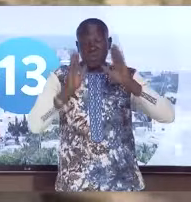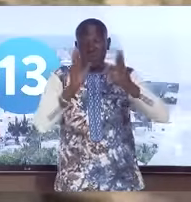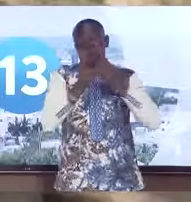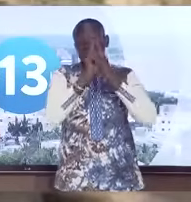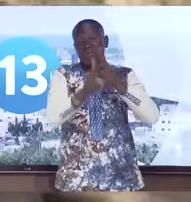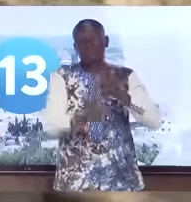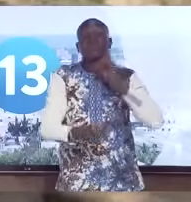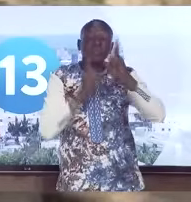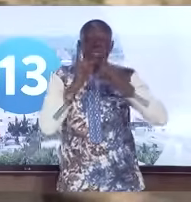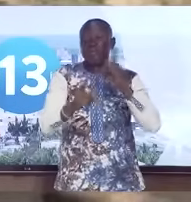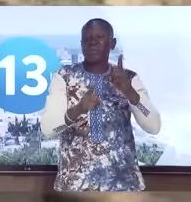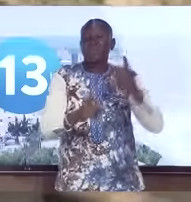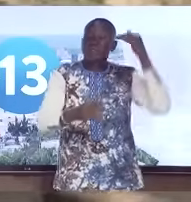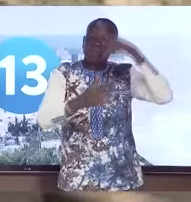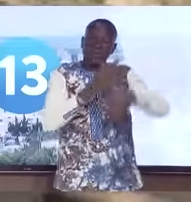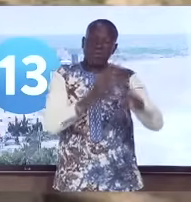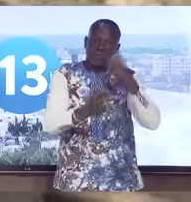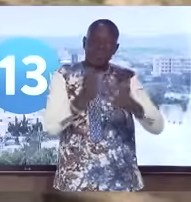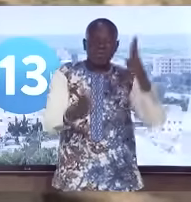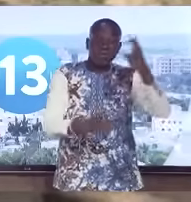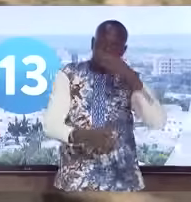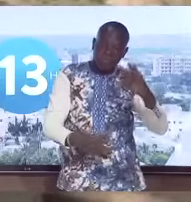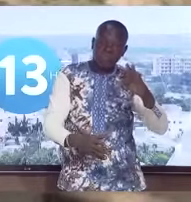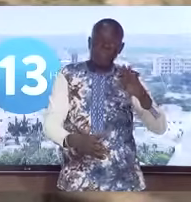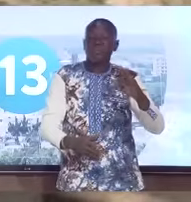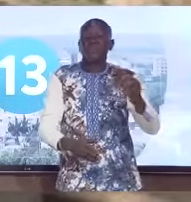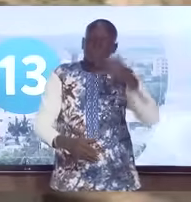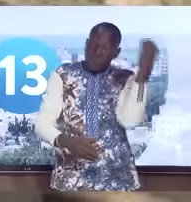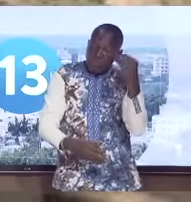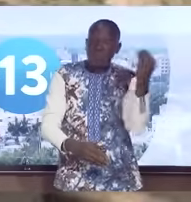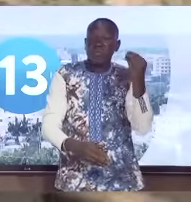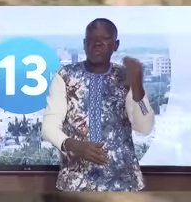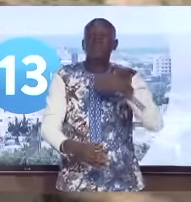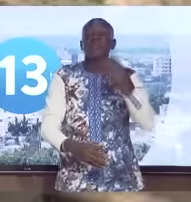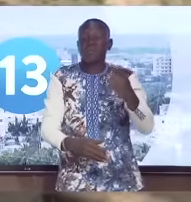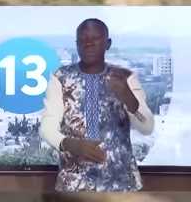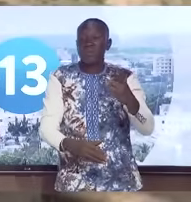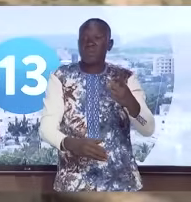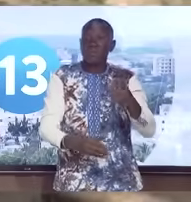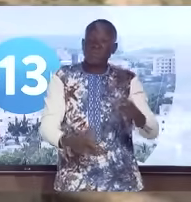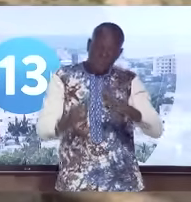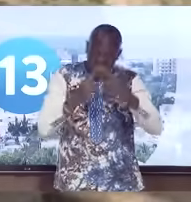toi. Dans quelle brousse du Burkina es-tu? Dis-moi pour qu'on se croise.